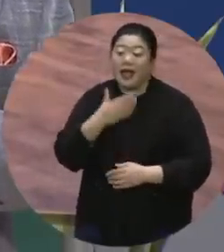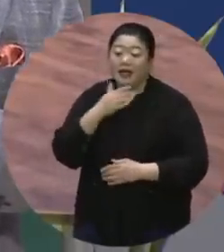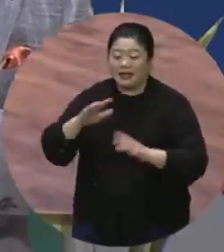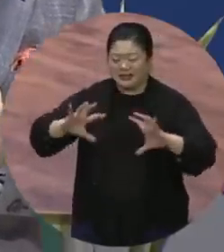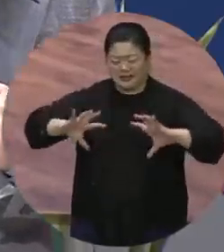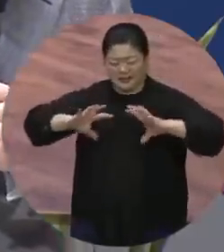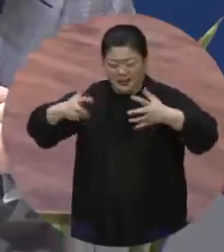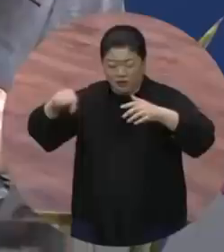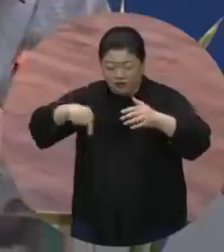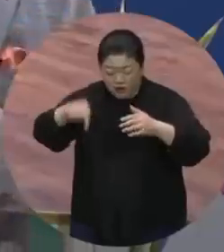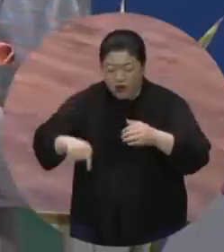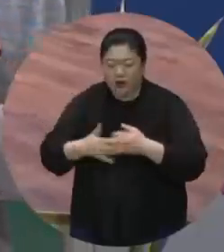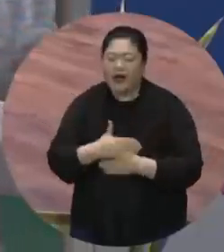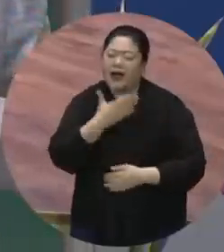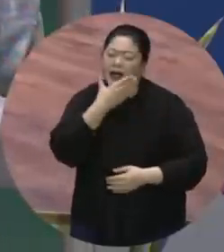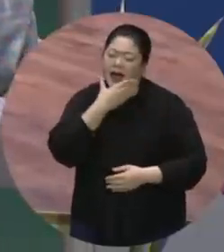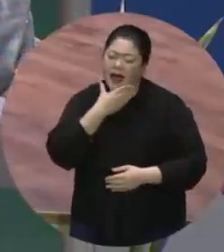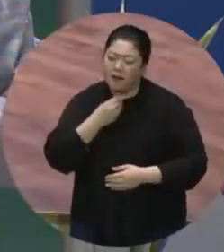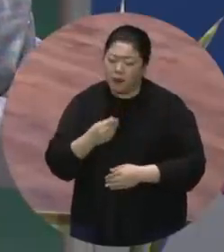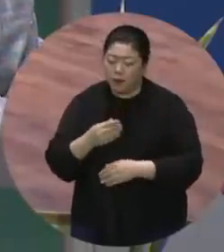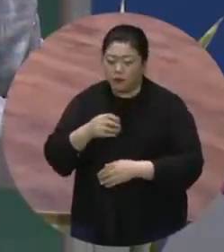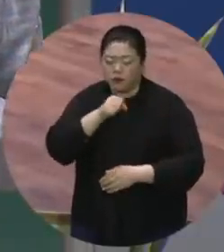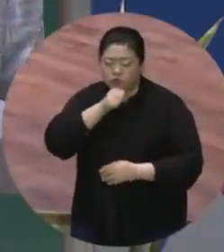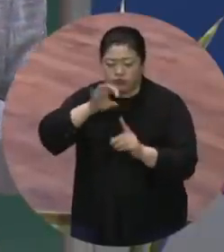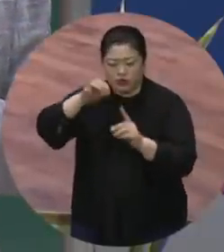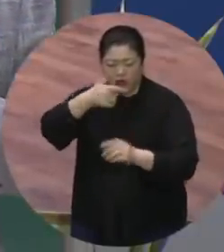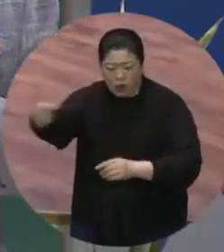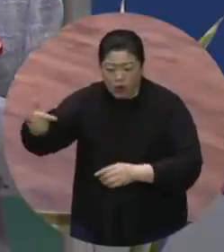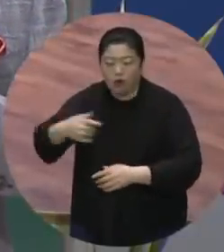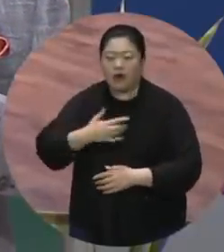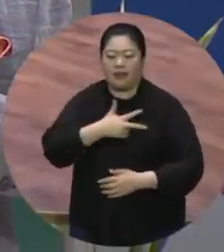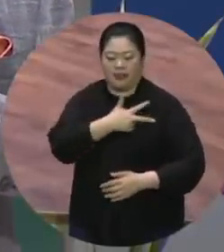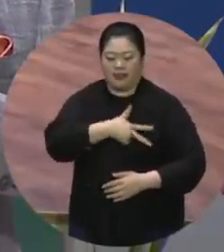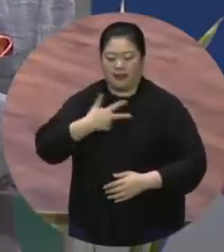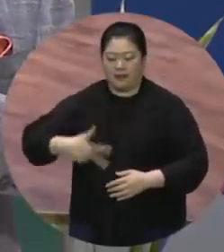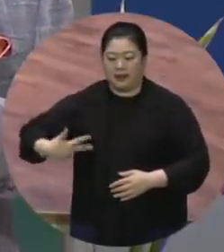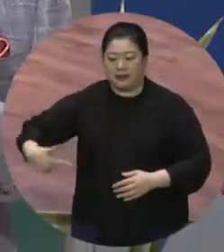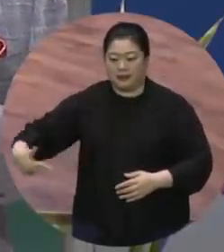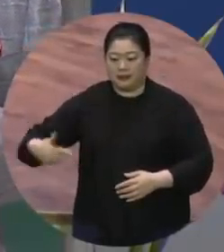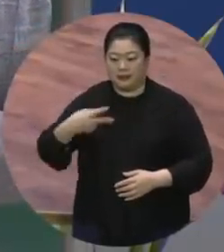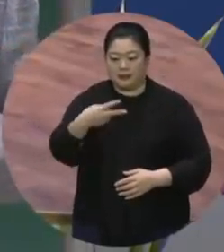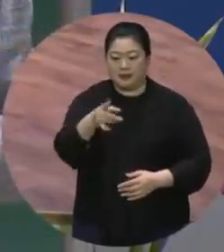행복지수 1위라고 유명한 나라인데 이 나라가요 어떻게 이렇게 됐냐?